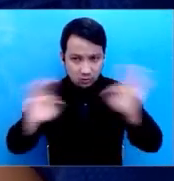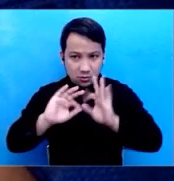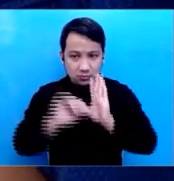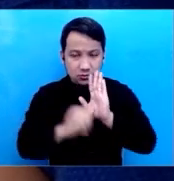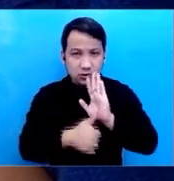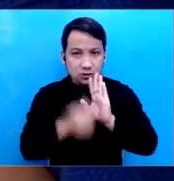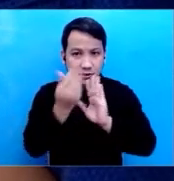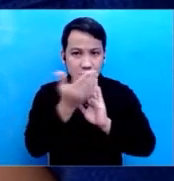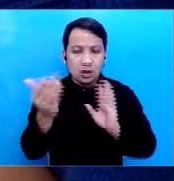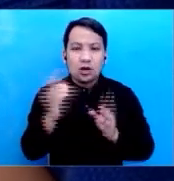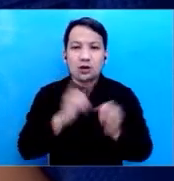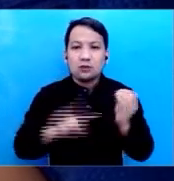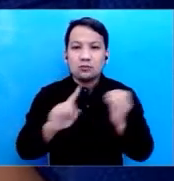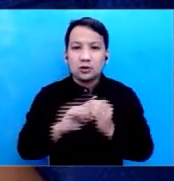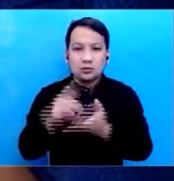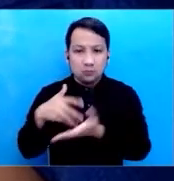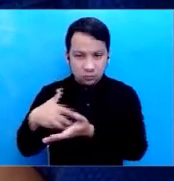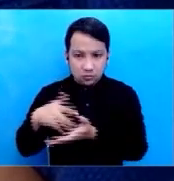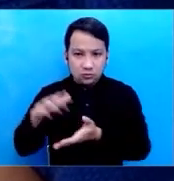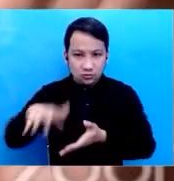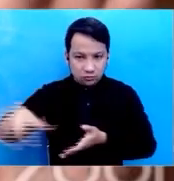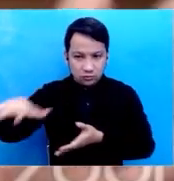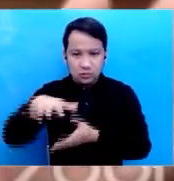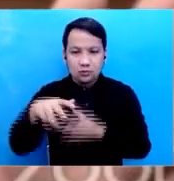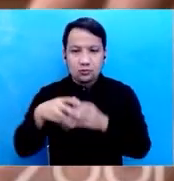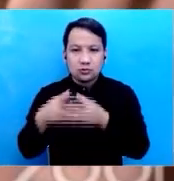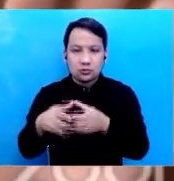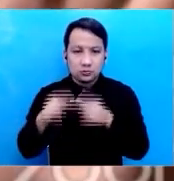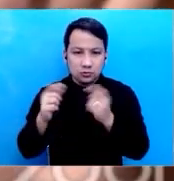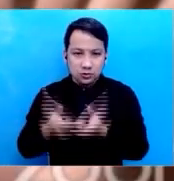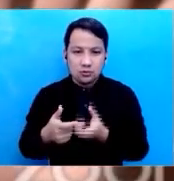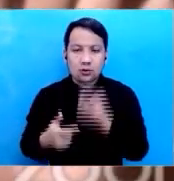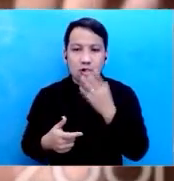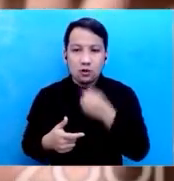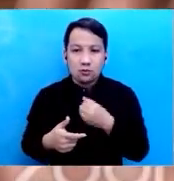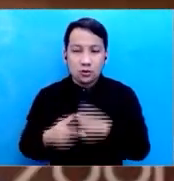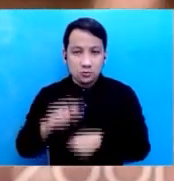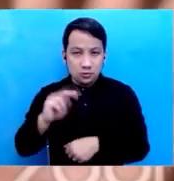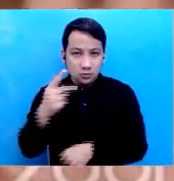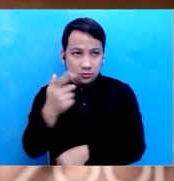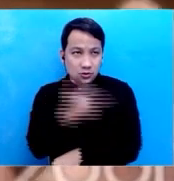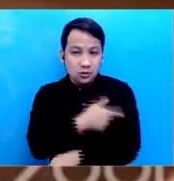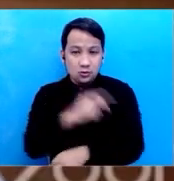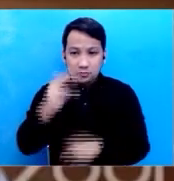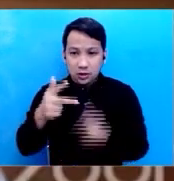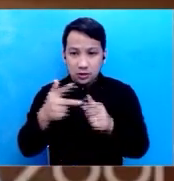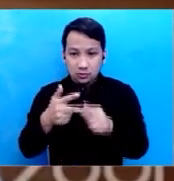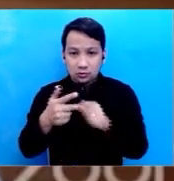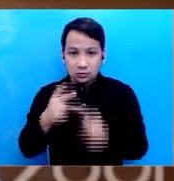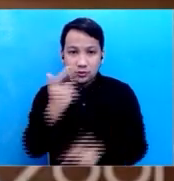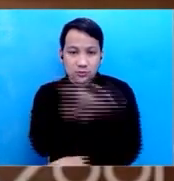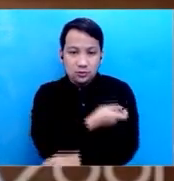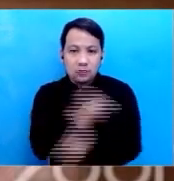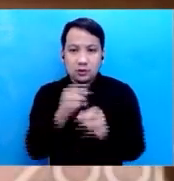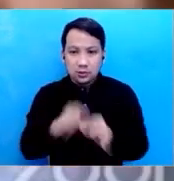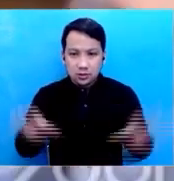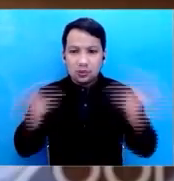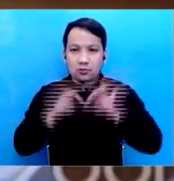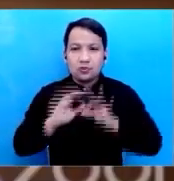booster are the vulnerable population. And booster will be an important part of